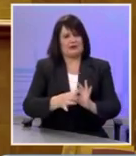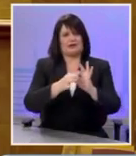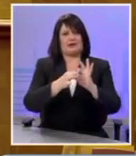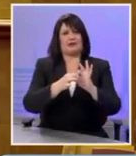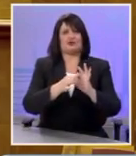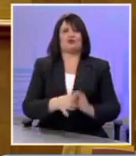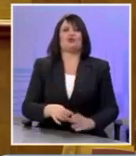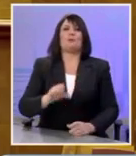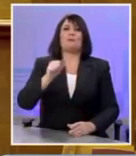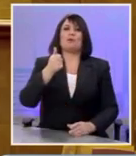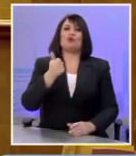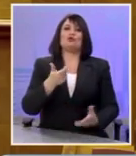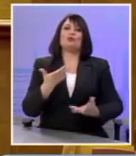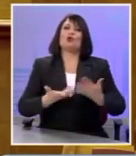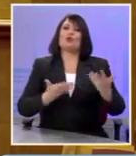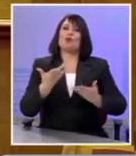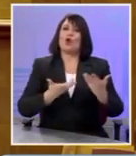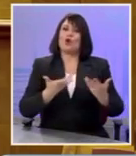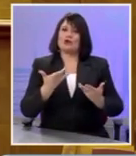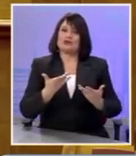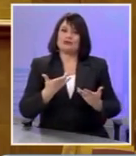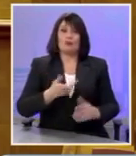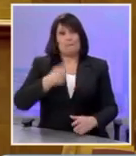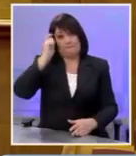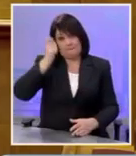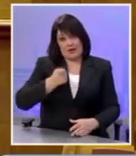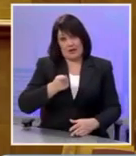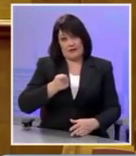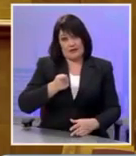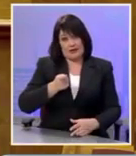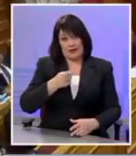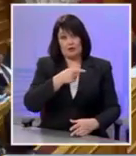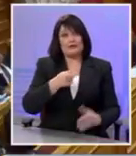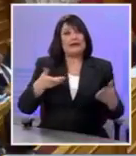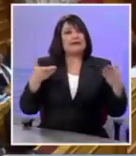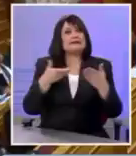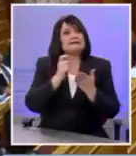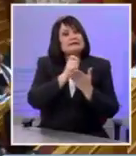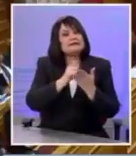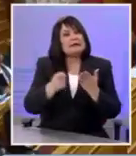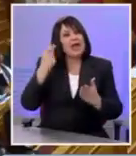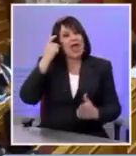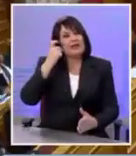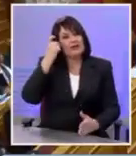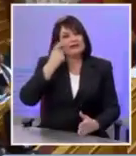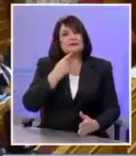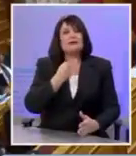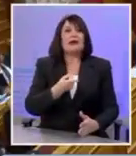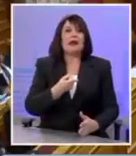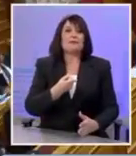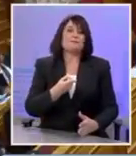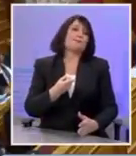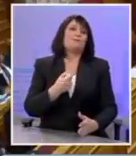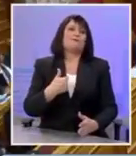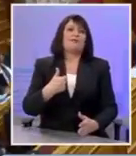τον πρώτο προϋπολογισμό, όπως οι ίδιοι παραδέχονται στην εισηγητική έκθεση, ετοιμάζονται να πάρουν από τους